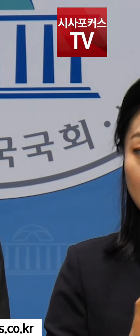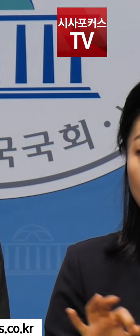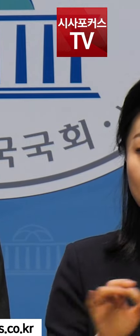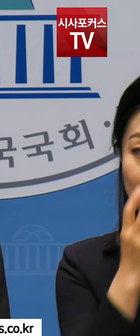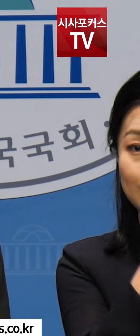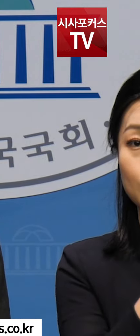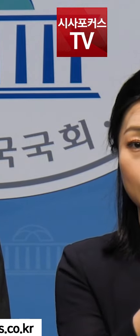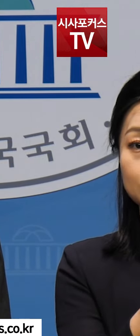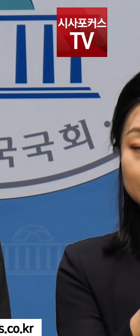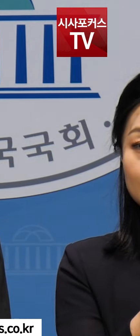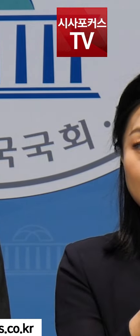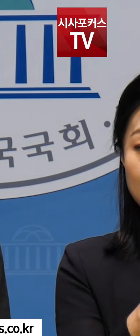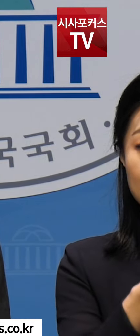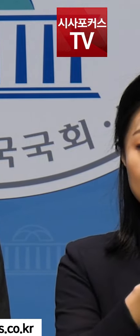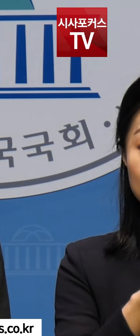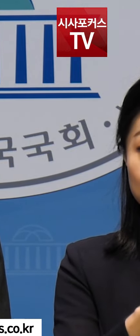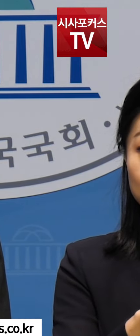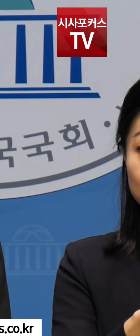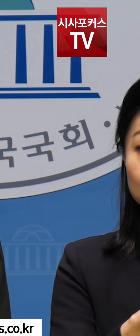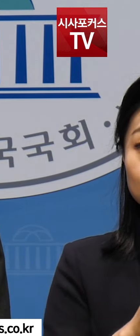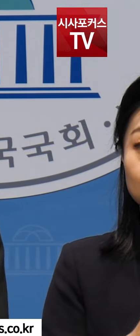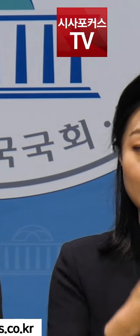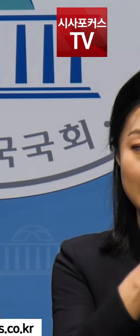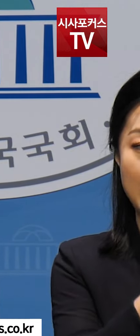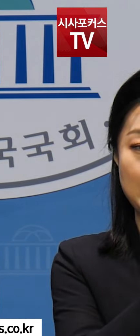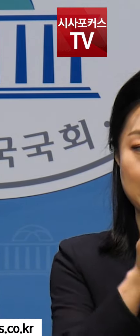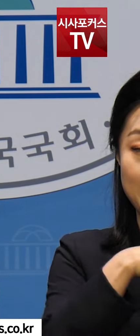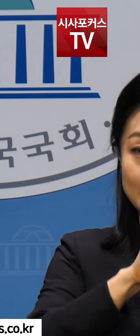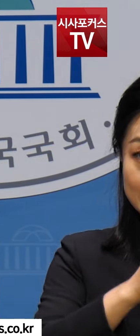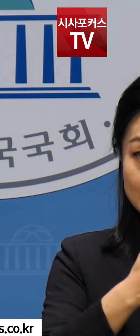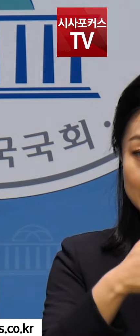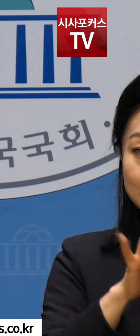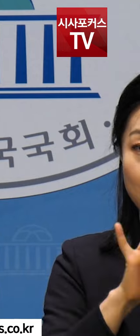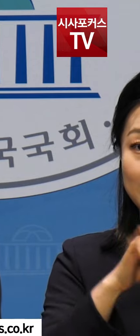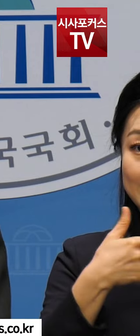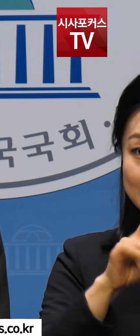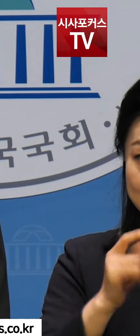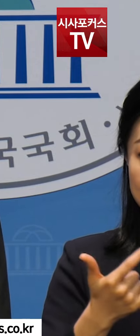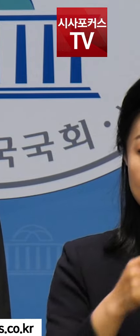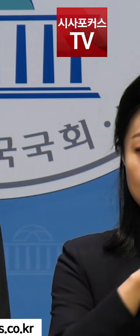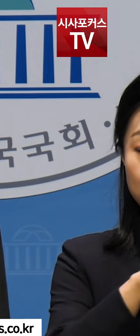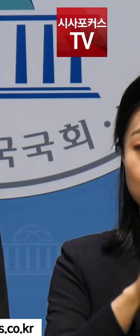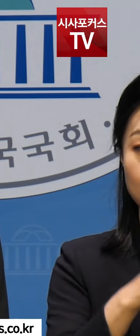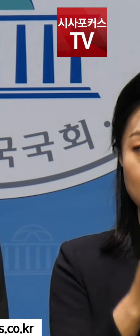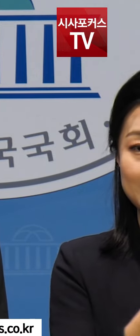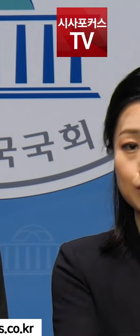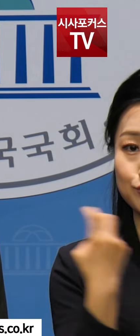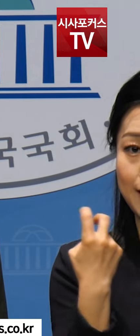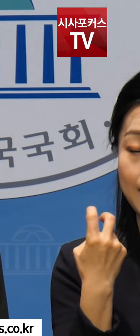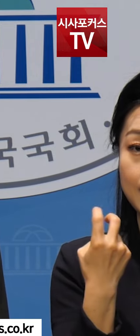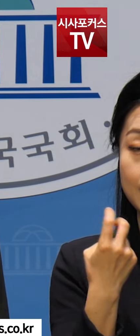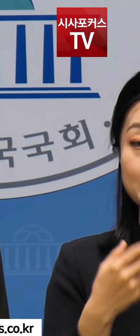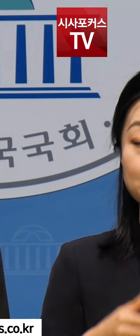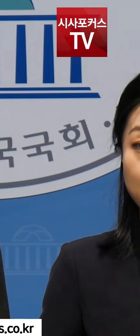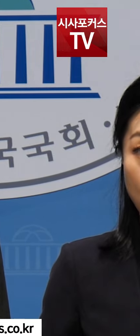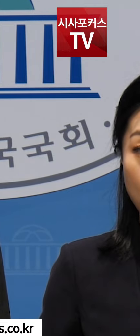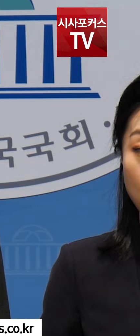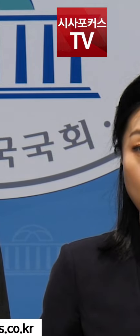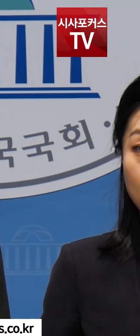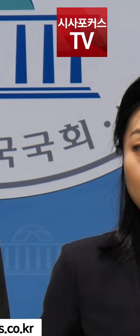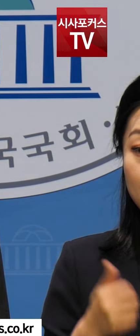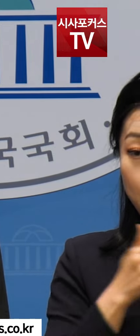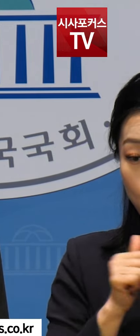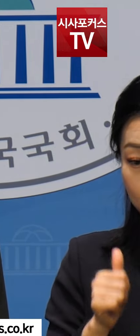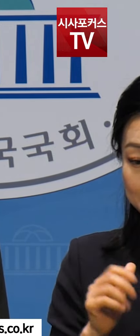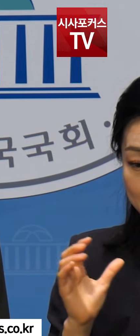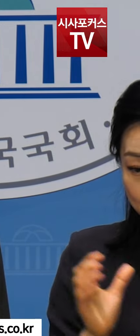강백신, 엄희준 정치, 검찰, 규탄에 나서주신 검사를 검사하는 변호사